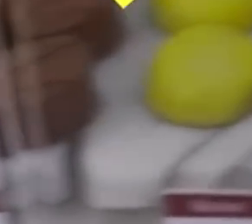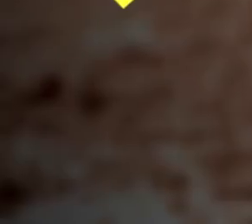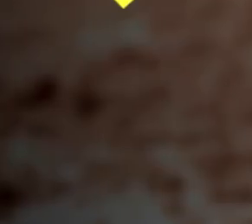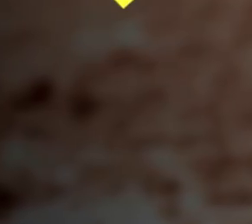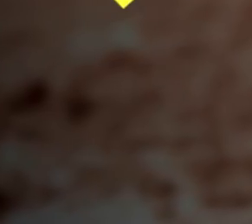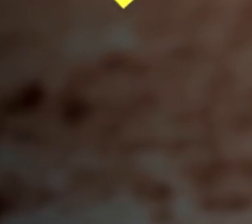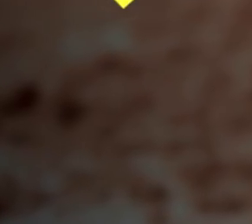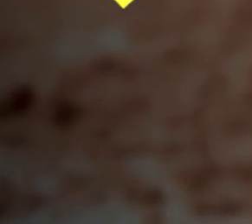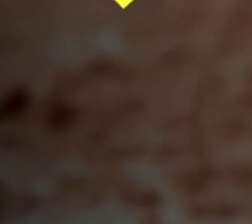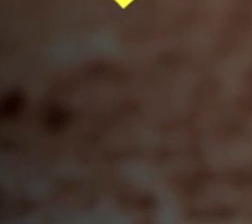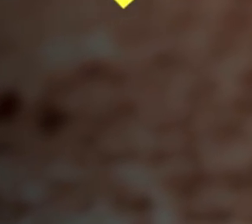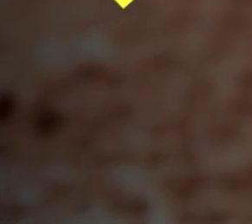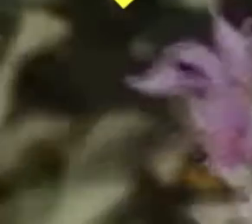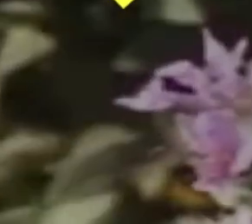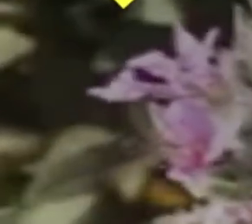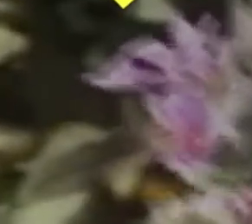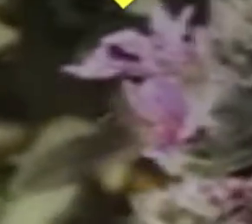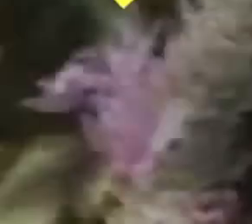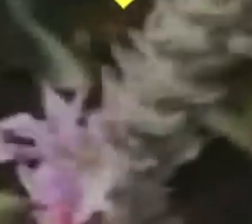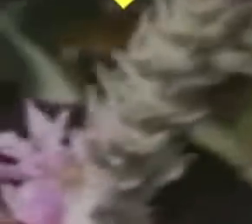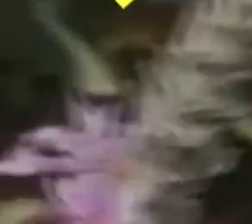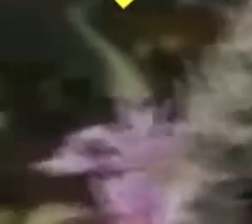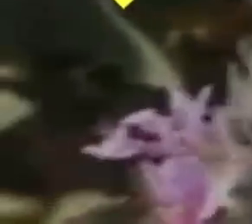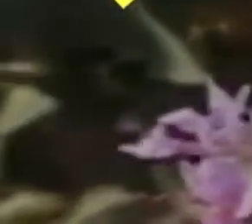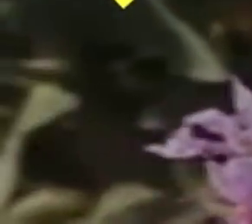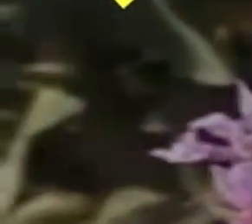הטריים והמתוקים של האקדמיה ללשון עברית.